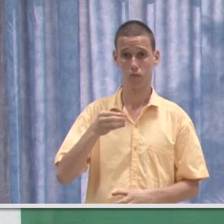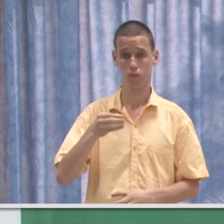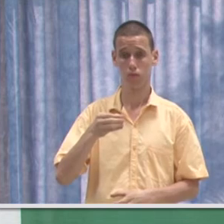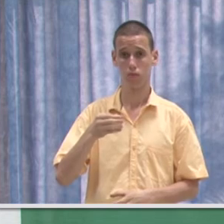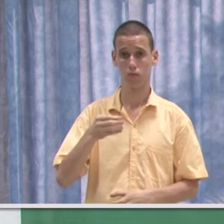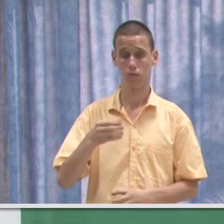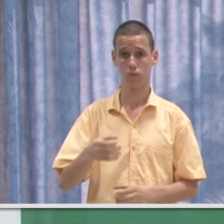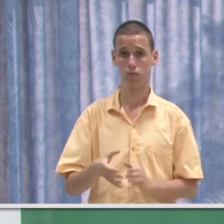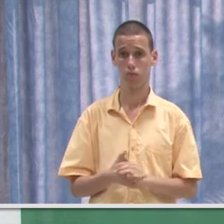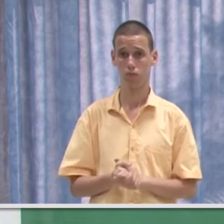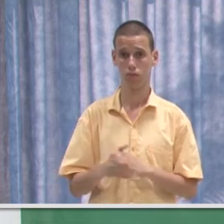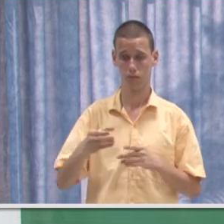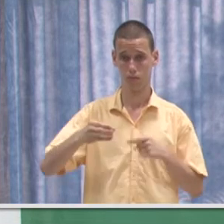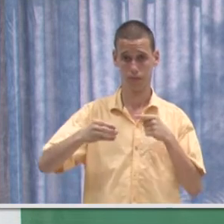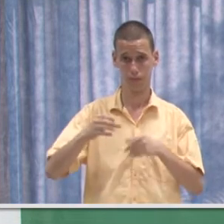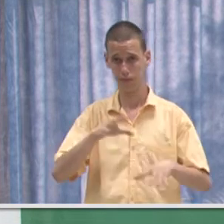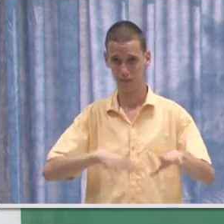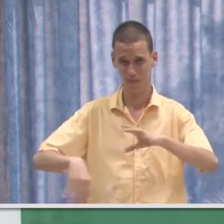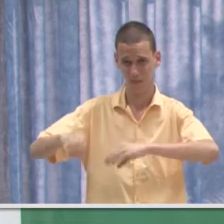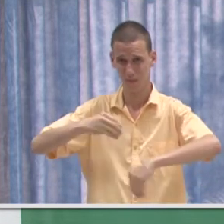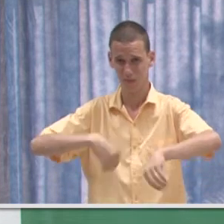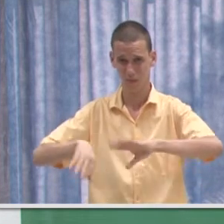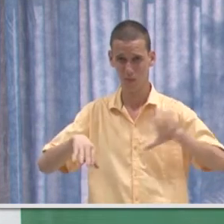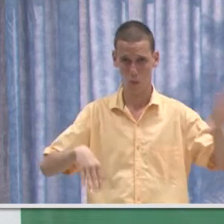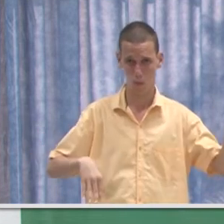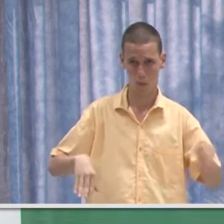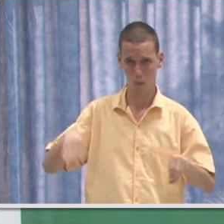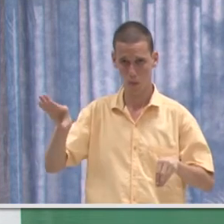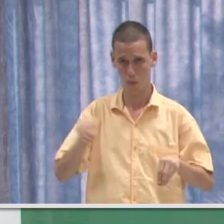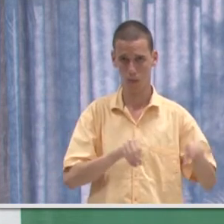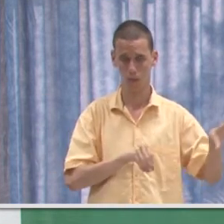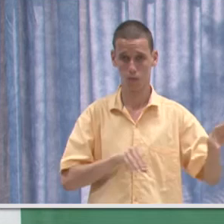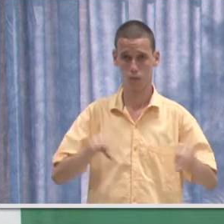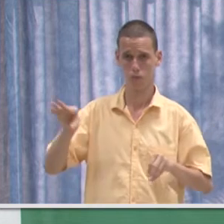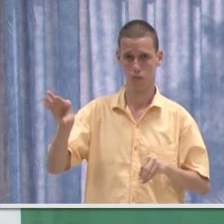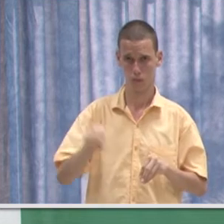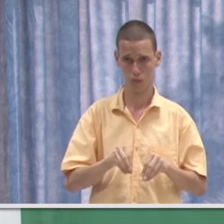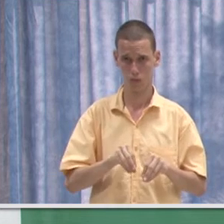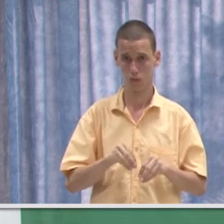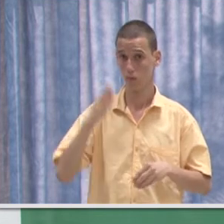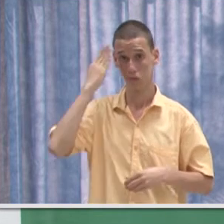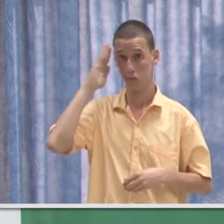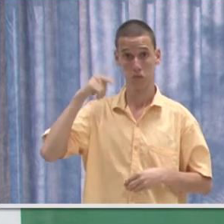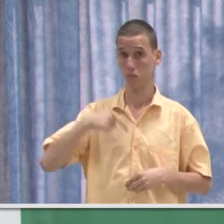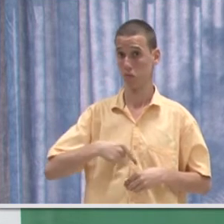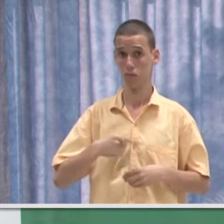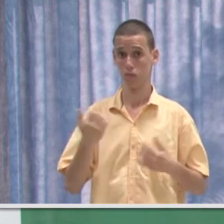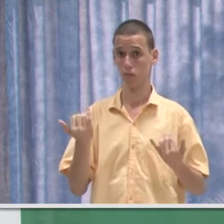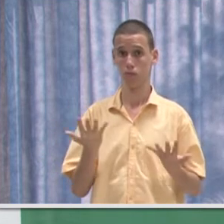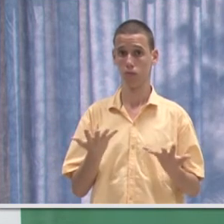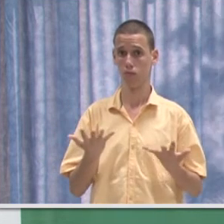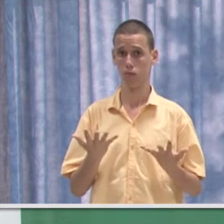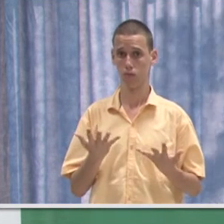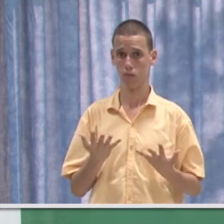un concoction sur un contenu à part qui pour dire qu'il y a une artémite là il n'est pas dit quoi qu'en encore là et je dis ça est effectif